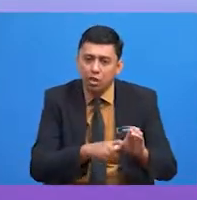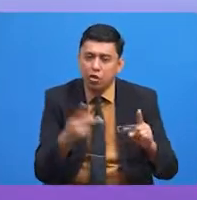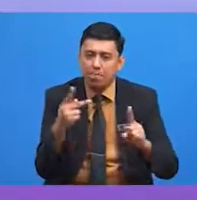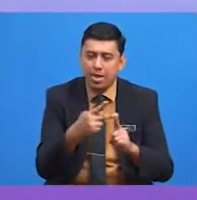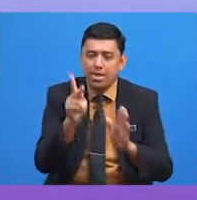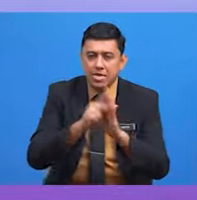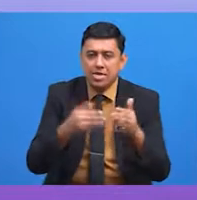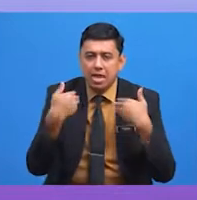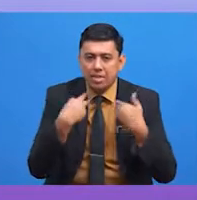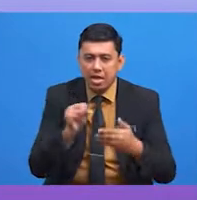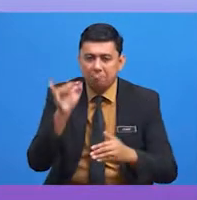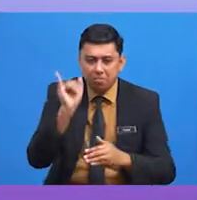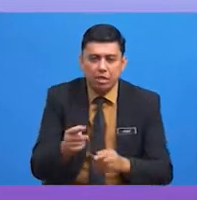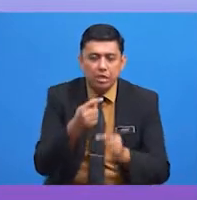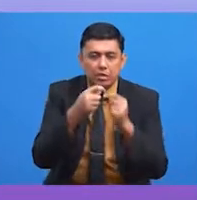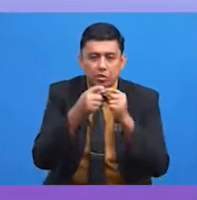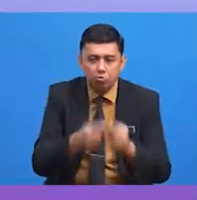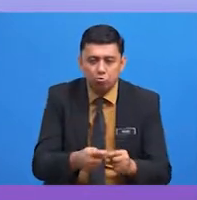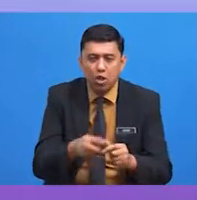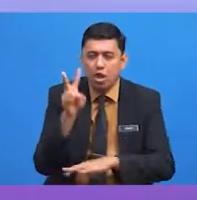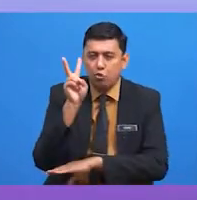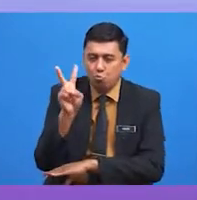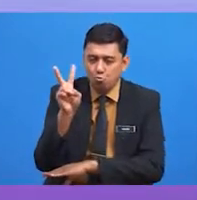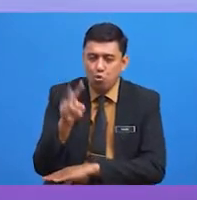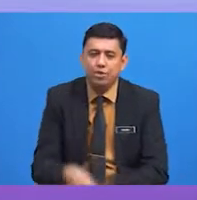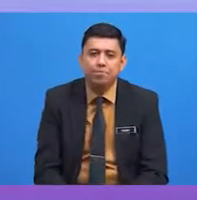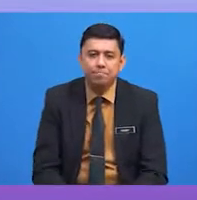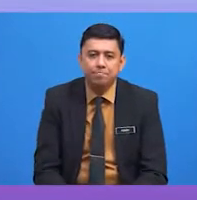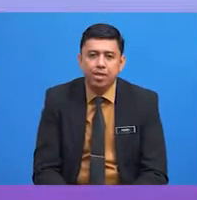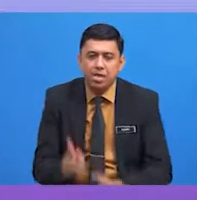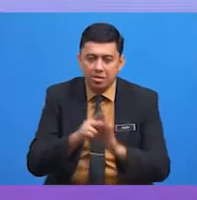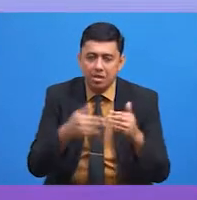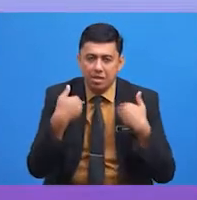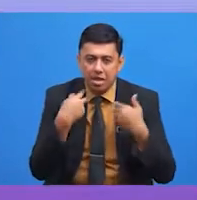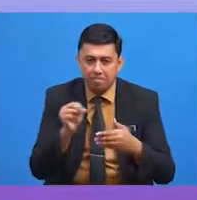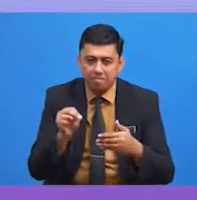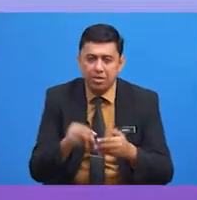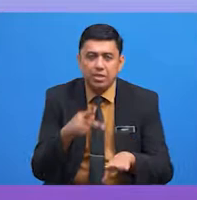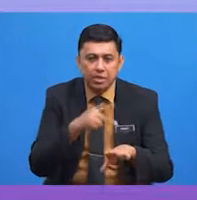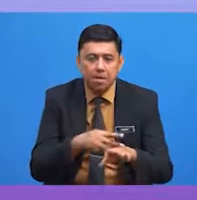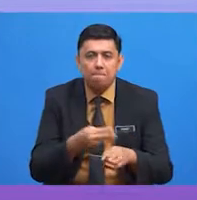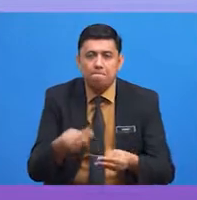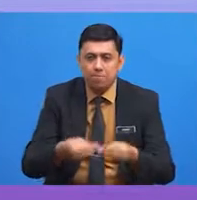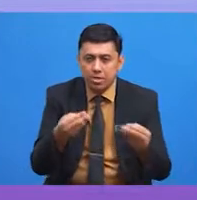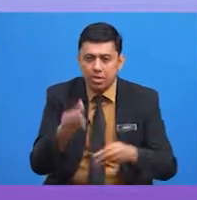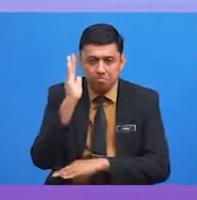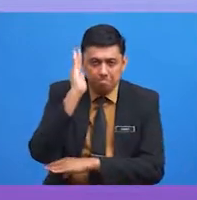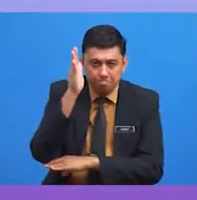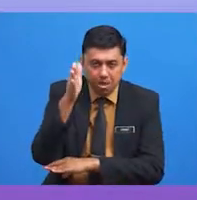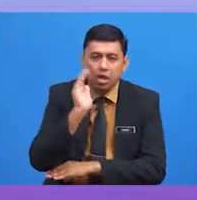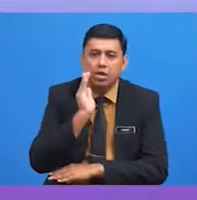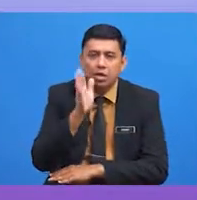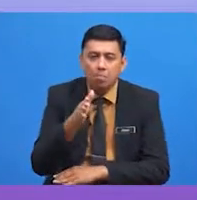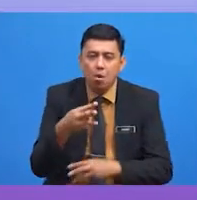situasi yang tertentu. Dua, situasi ketika memberi ceramah akan